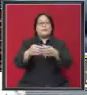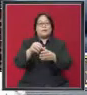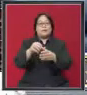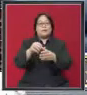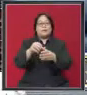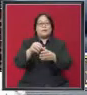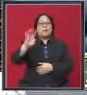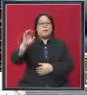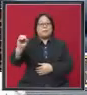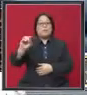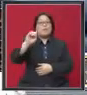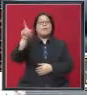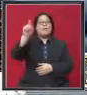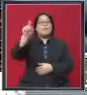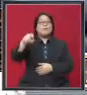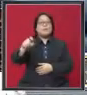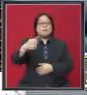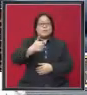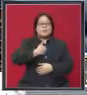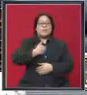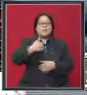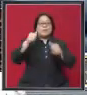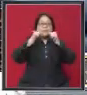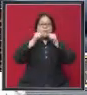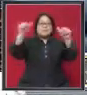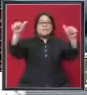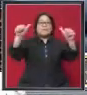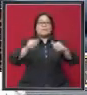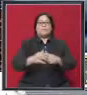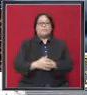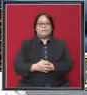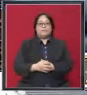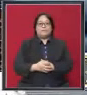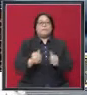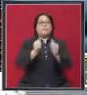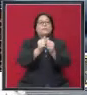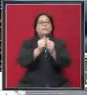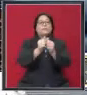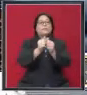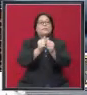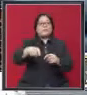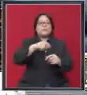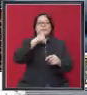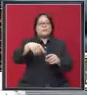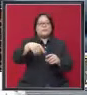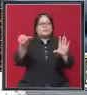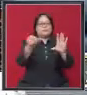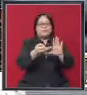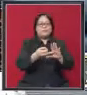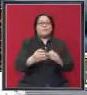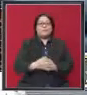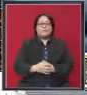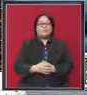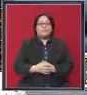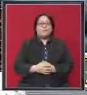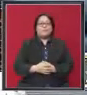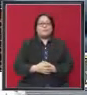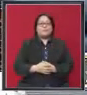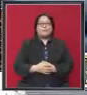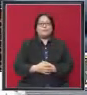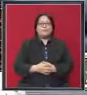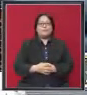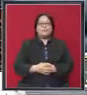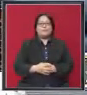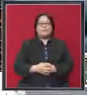Golongan M40 pula hanya perlu buat self-declaration atau pengisytiharan sendiri tanpa perlu dokumen dan sebagainya.